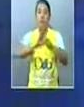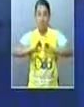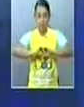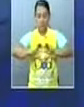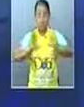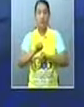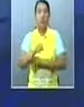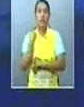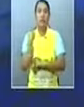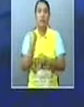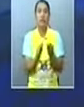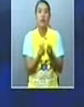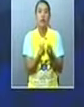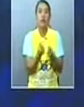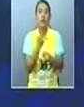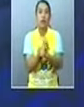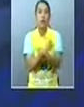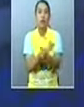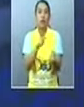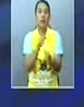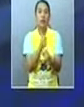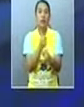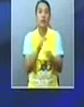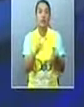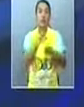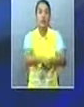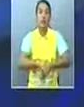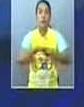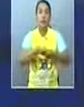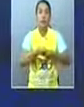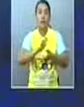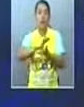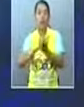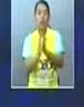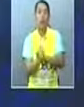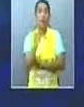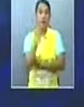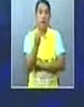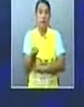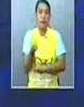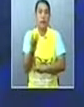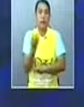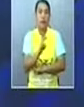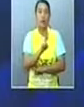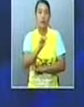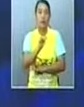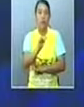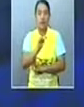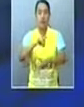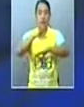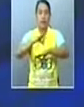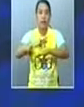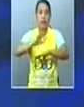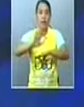คะผ่านตัวเลขการจ้างงานนอกภาคการเกษตรที่ปรับตัวดีขึ้นมากกว่าที่คาดการเอาไว้ที่ระดับ 200,000 ตำแหน่งแต่ว่าออกม